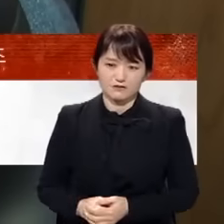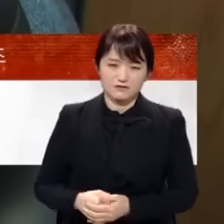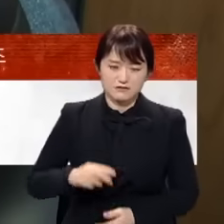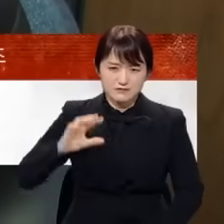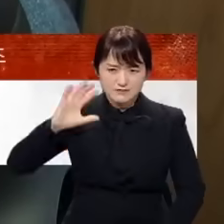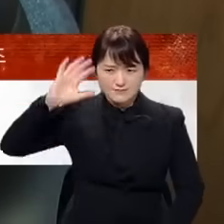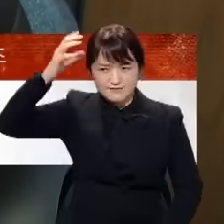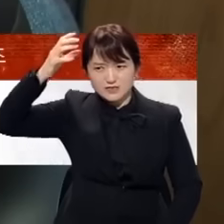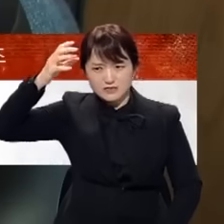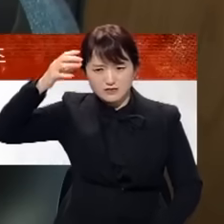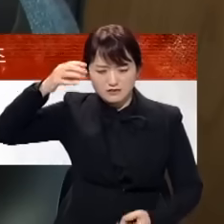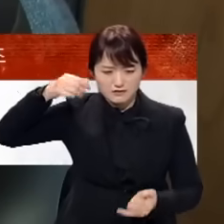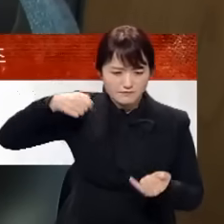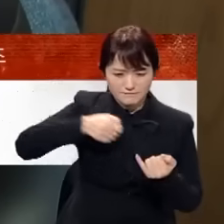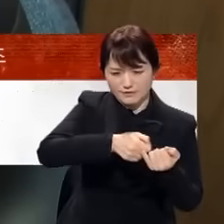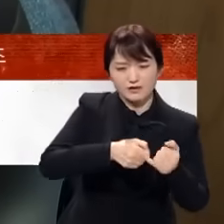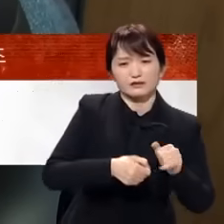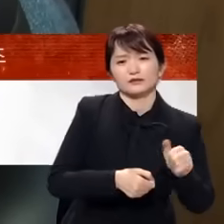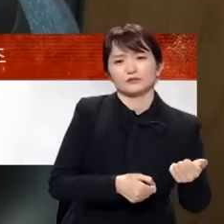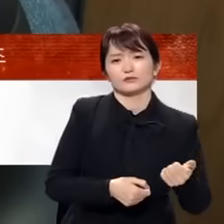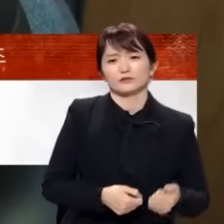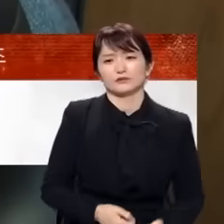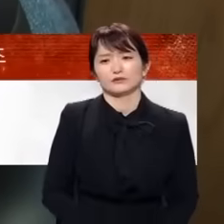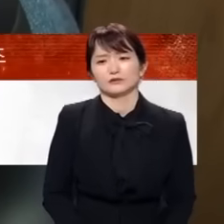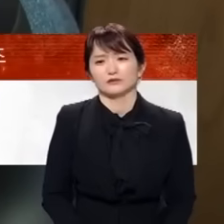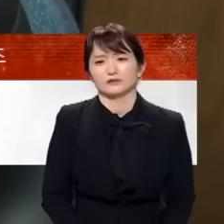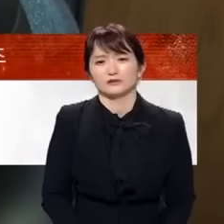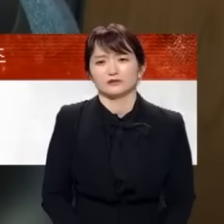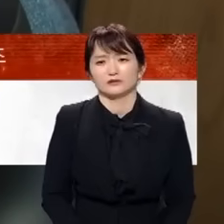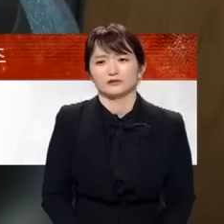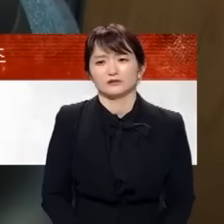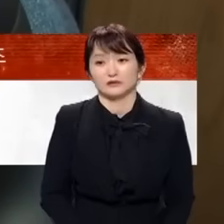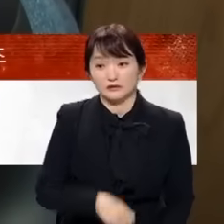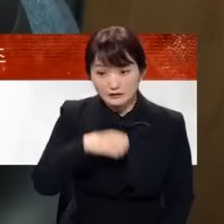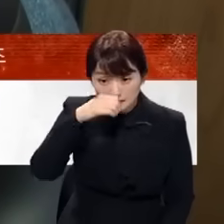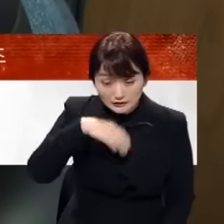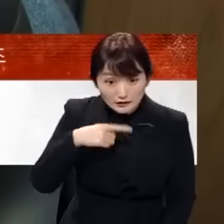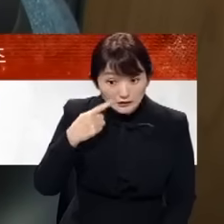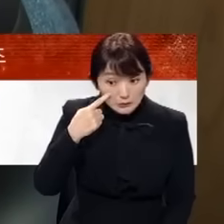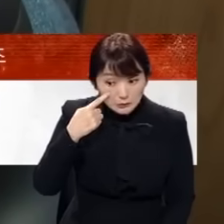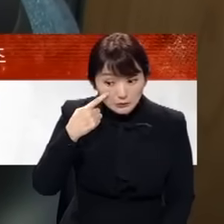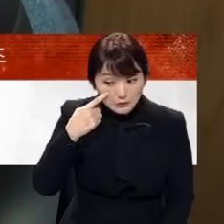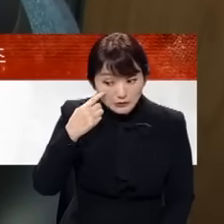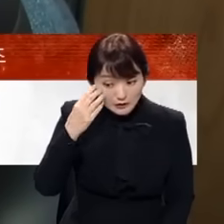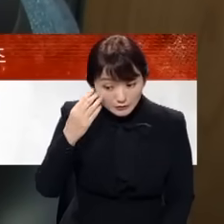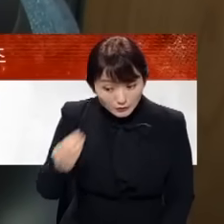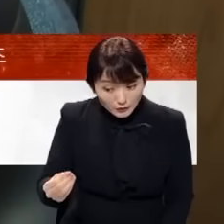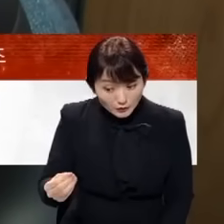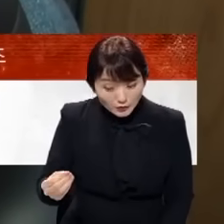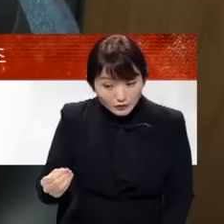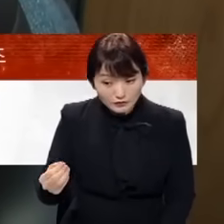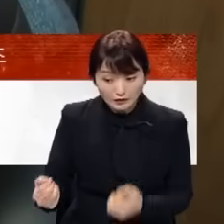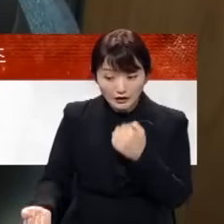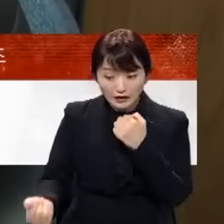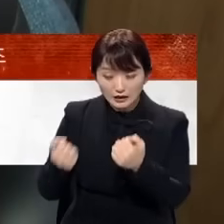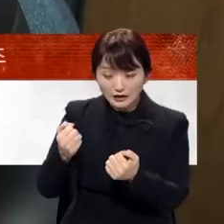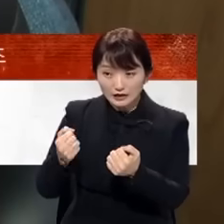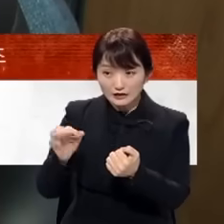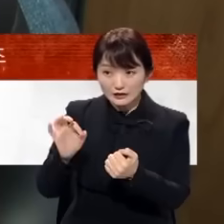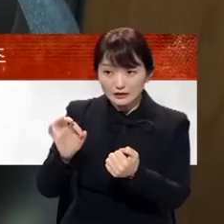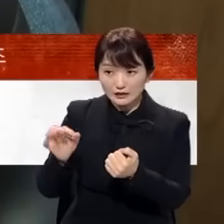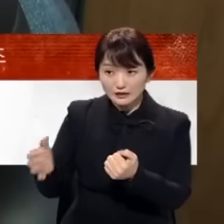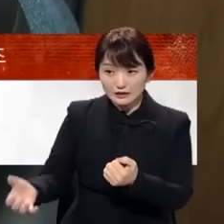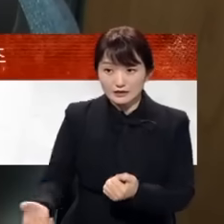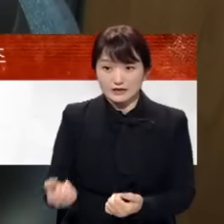해서 발적으로 했습니다 그냥 눈앞에 보인 아령이 있길래 그냥